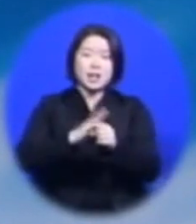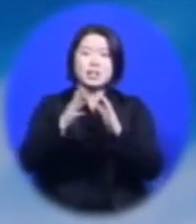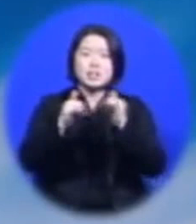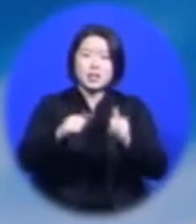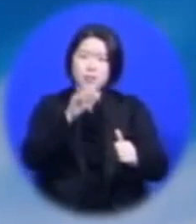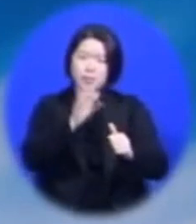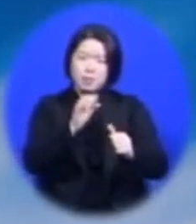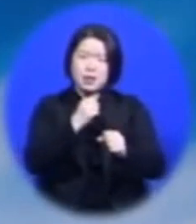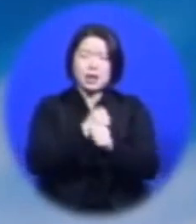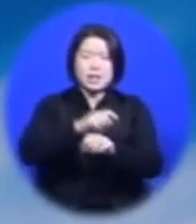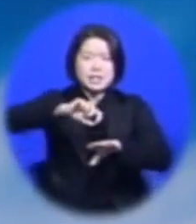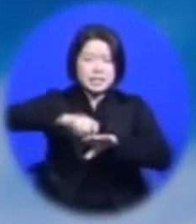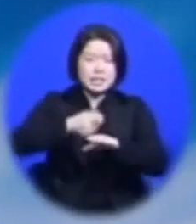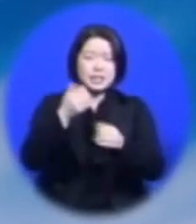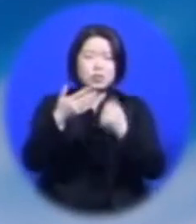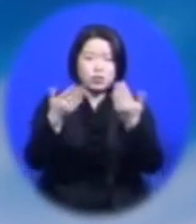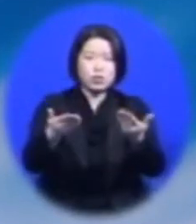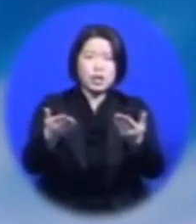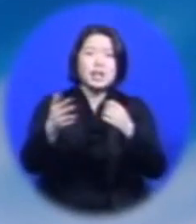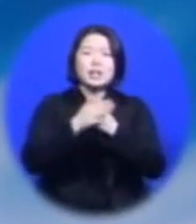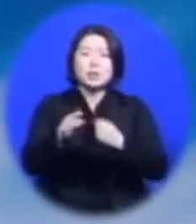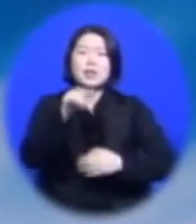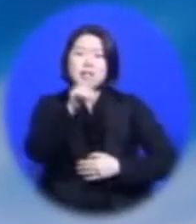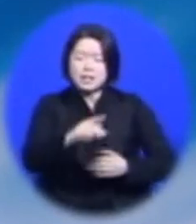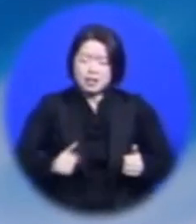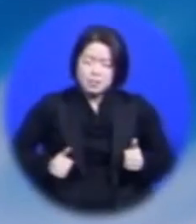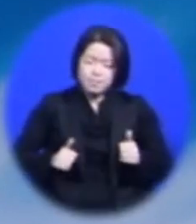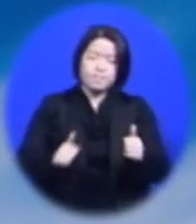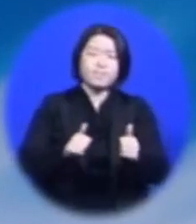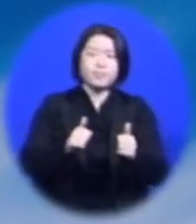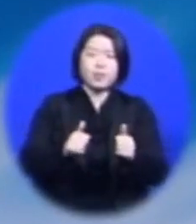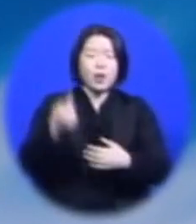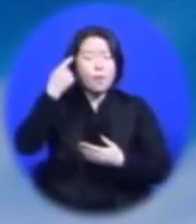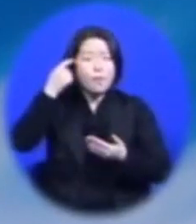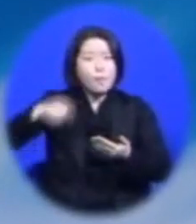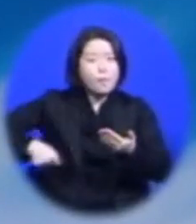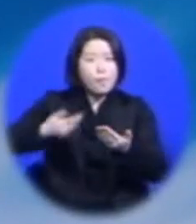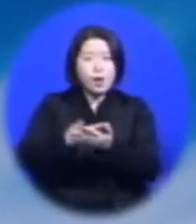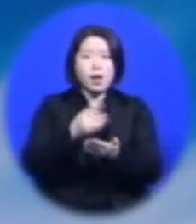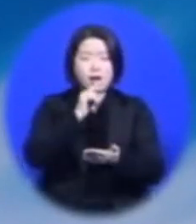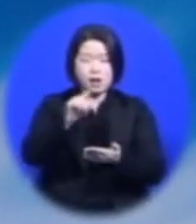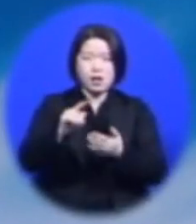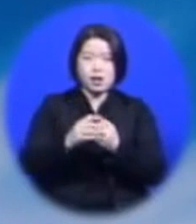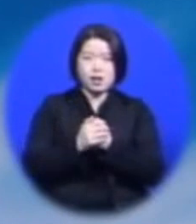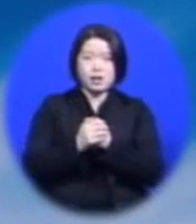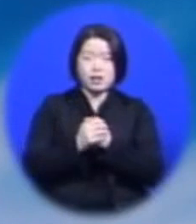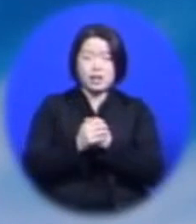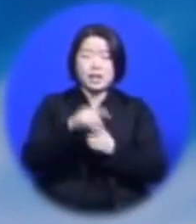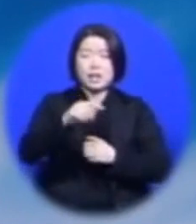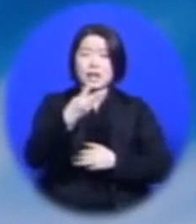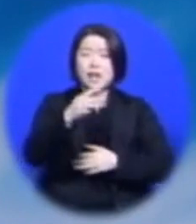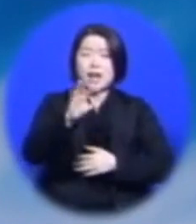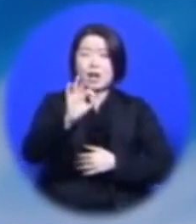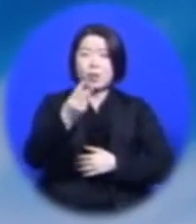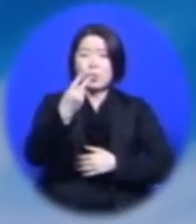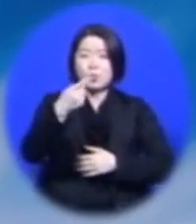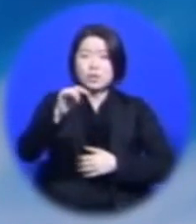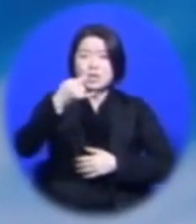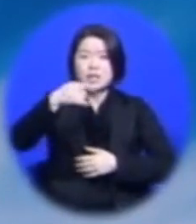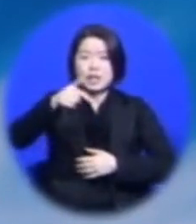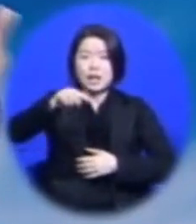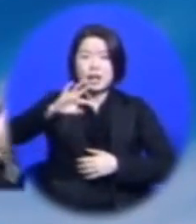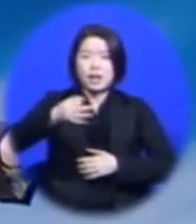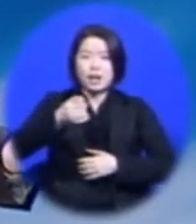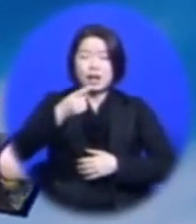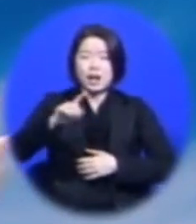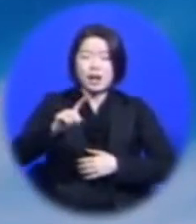징계하노니 그러므로 내가 열심을 내라 회개하라. 이 라오디게아 교회는